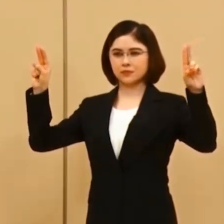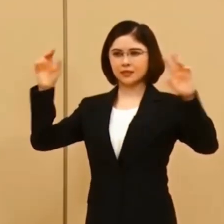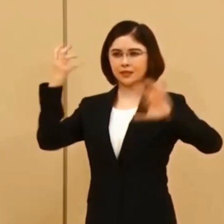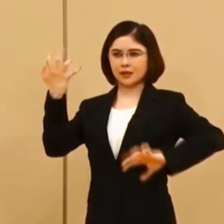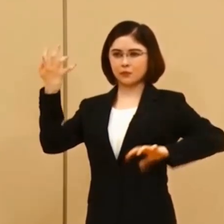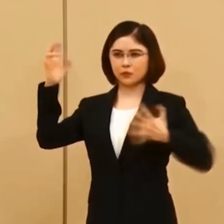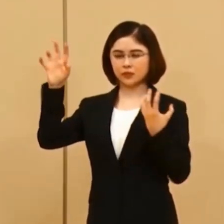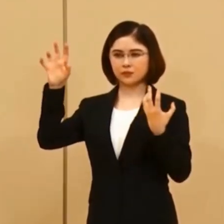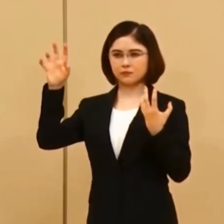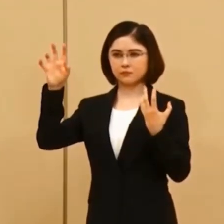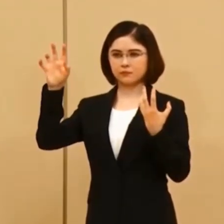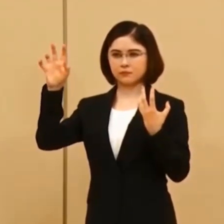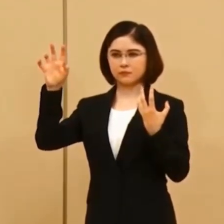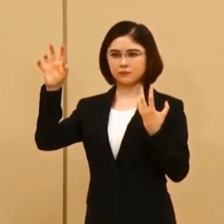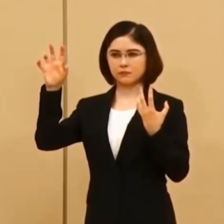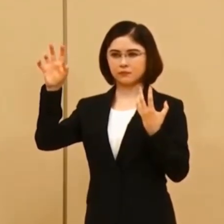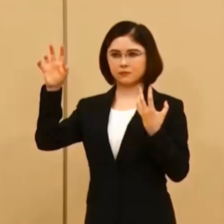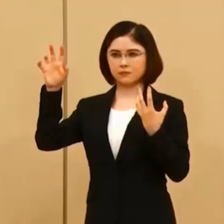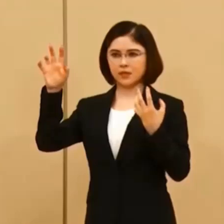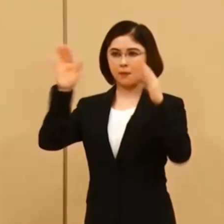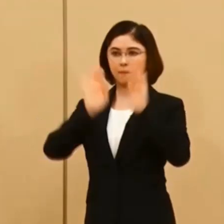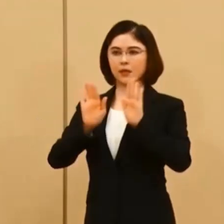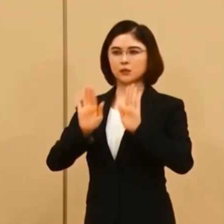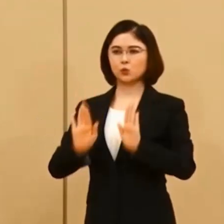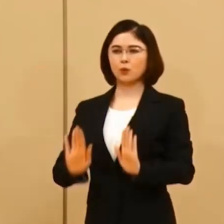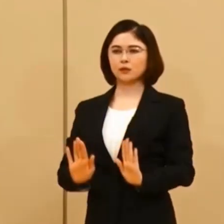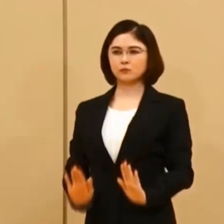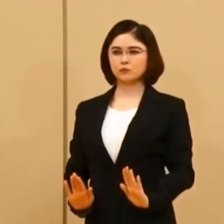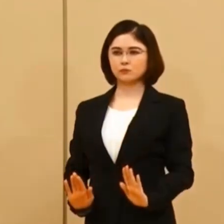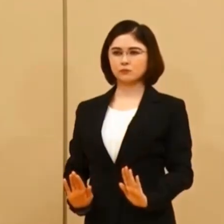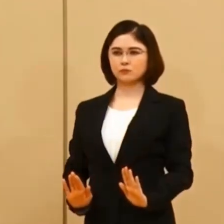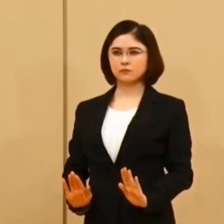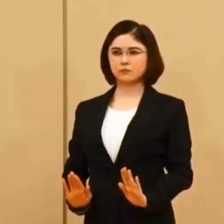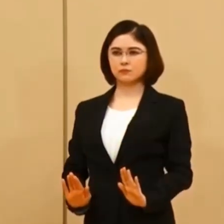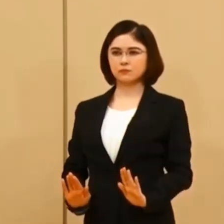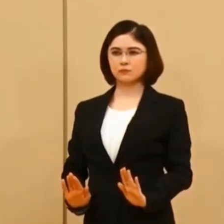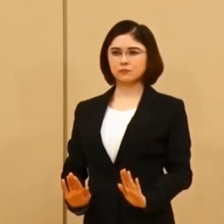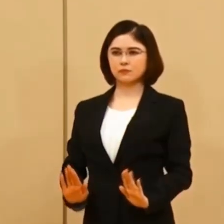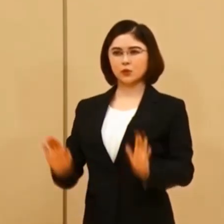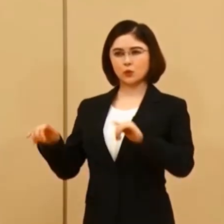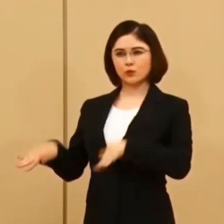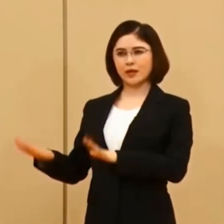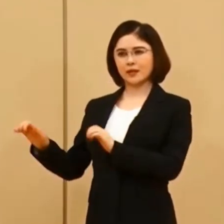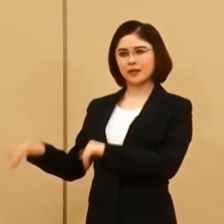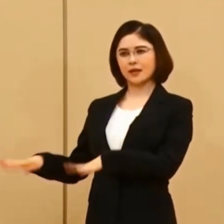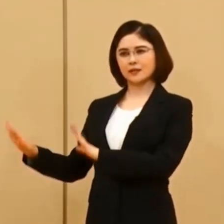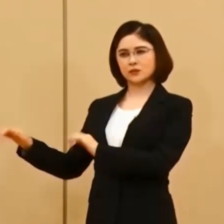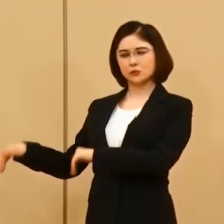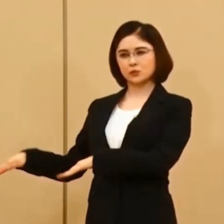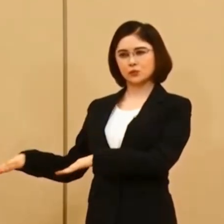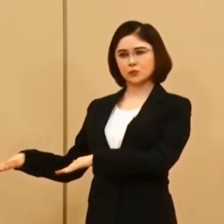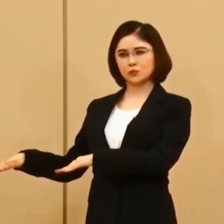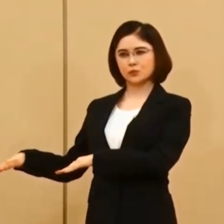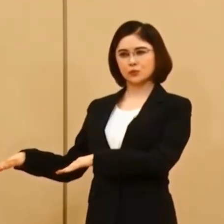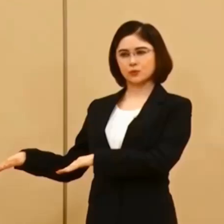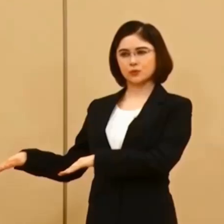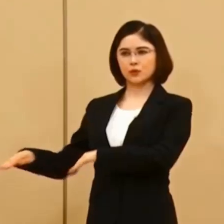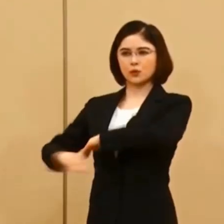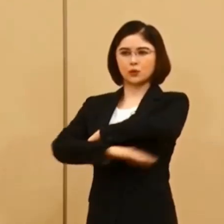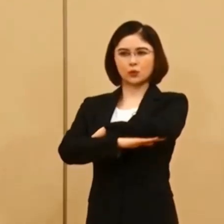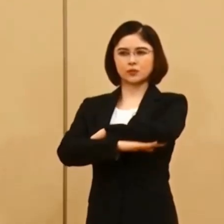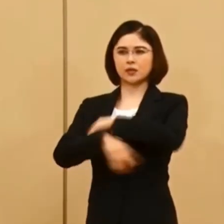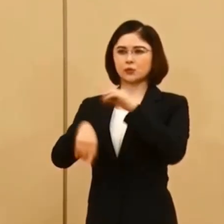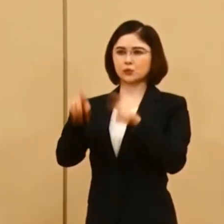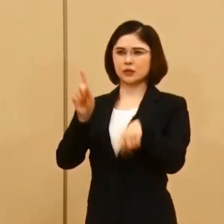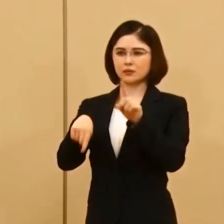歌舞伎パンと前フラダンスコサック